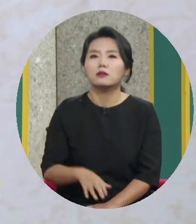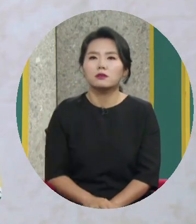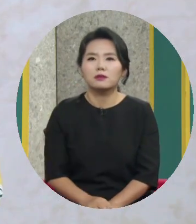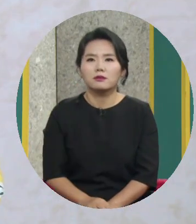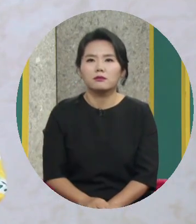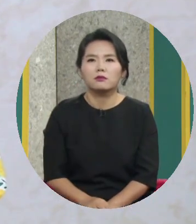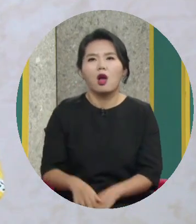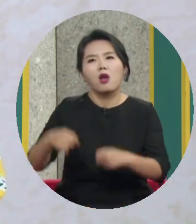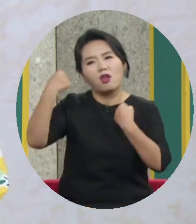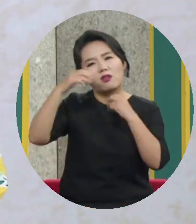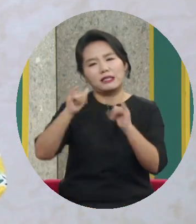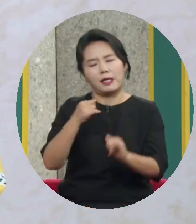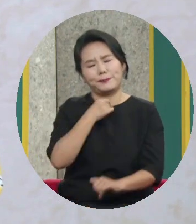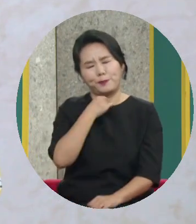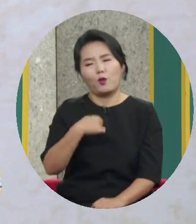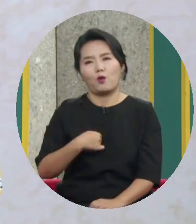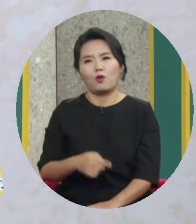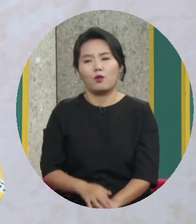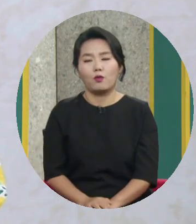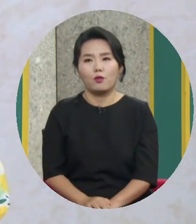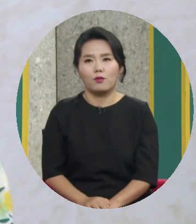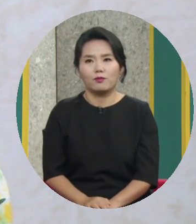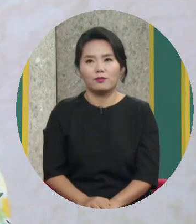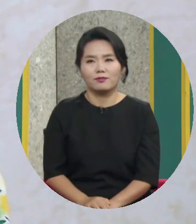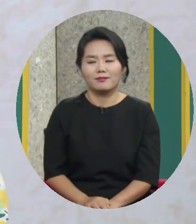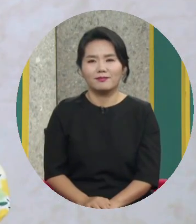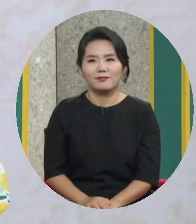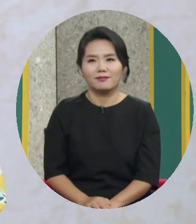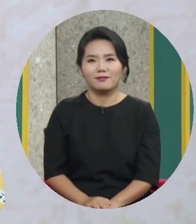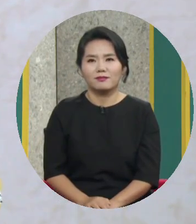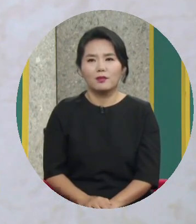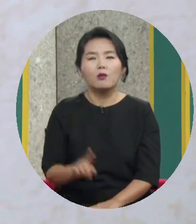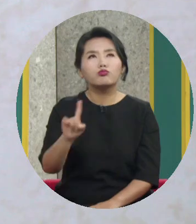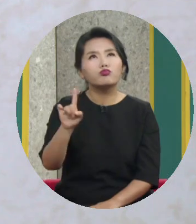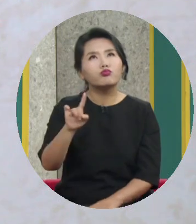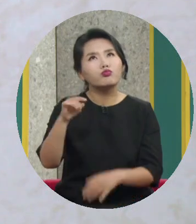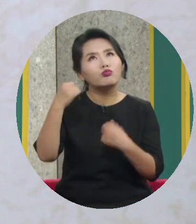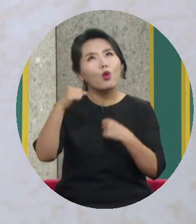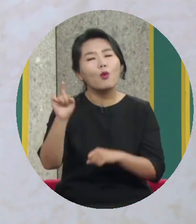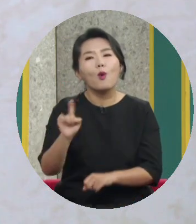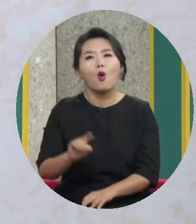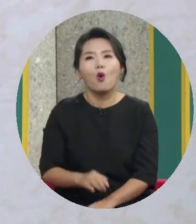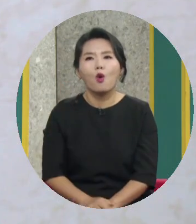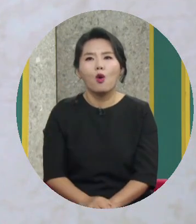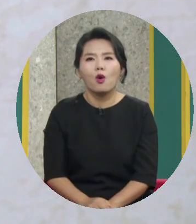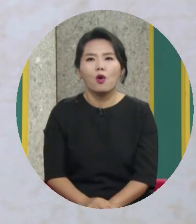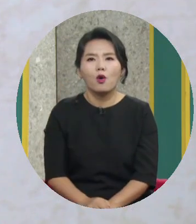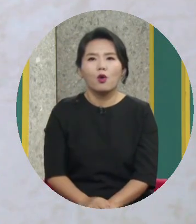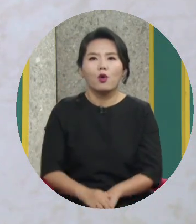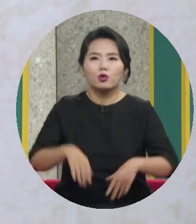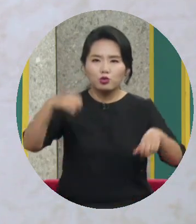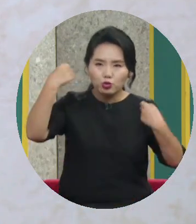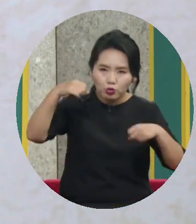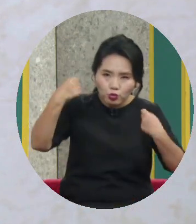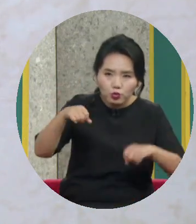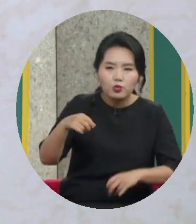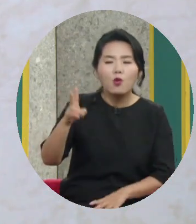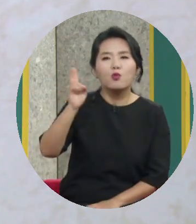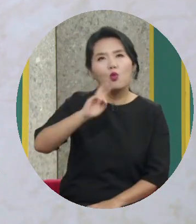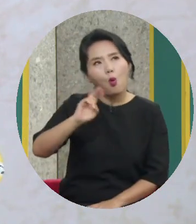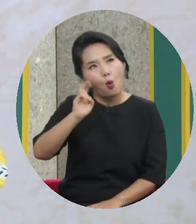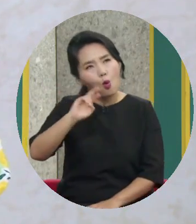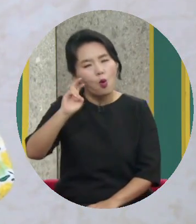배우가 되고 싶어요. 어 배우가 되고 싶어요? 네. 어떤 배우가 될 거예요? 춤추는 노래는